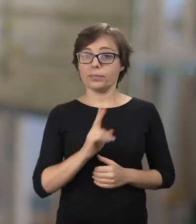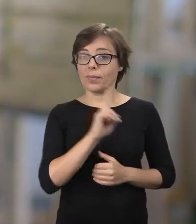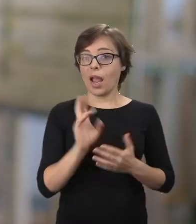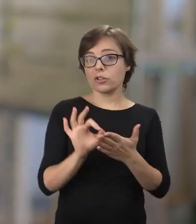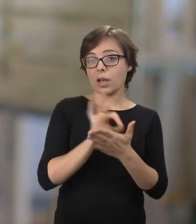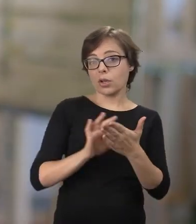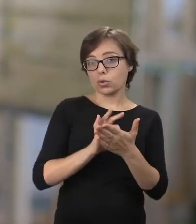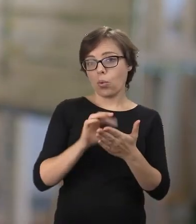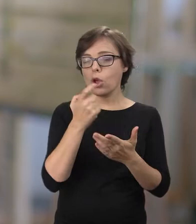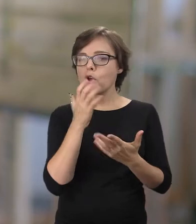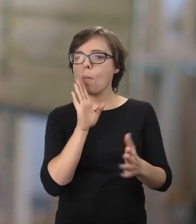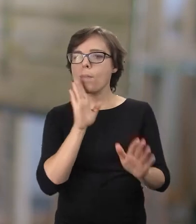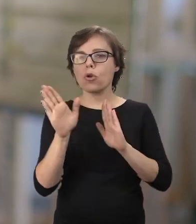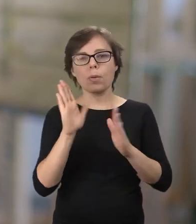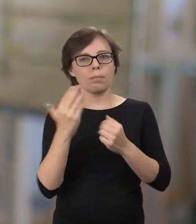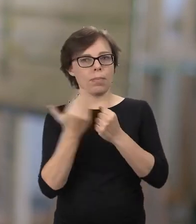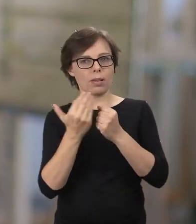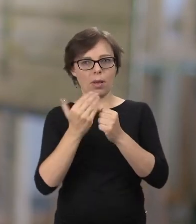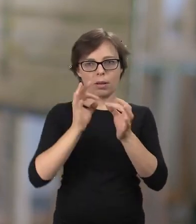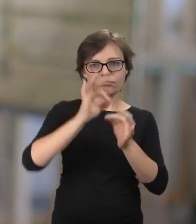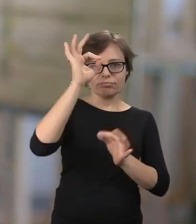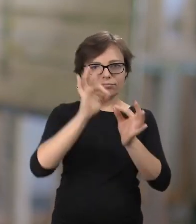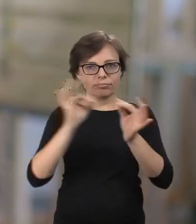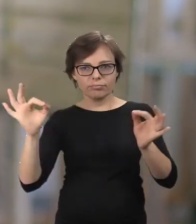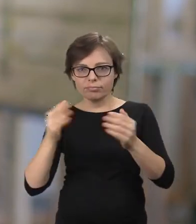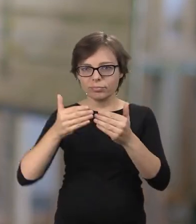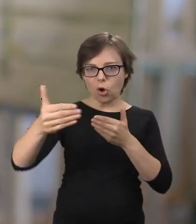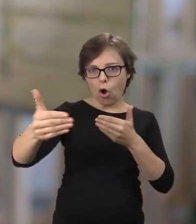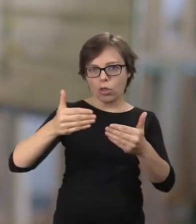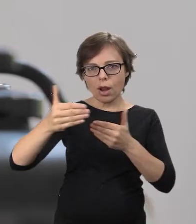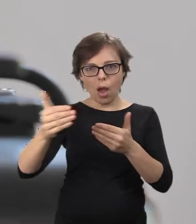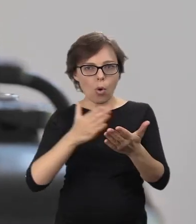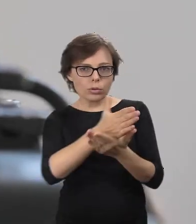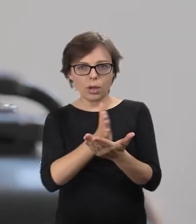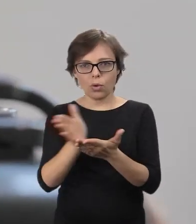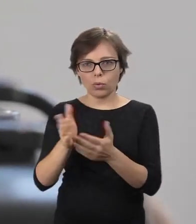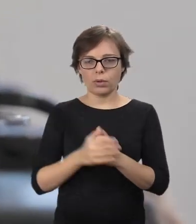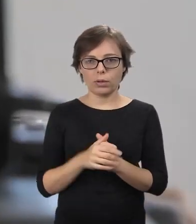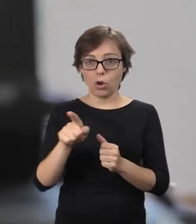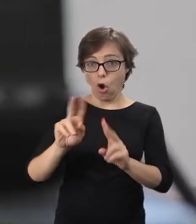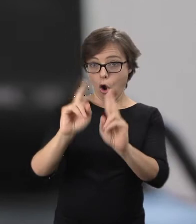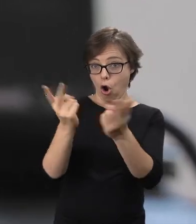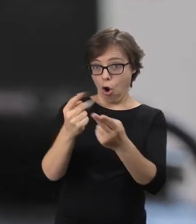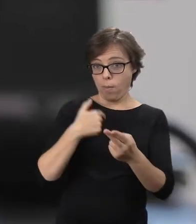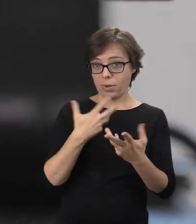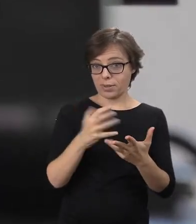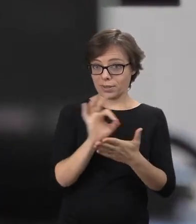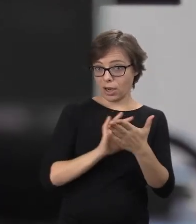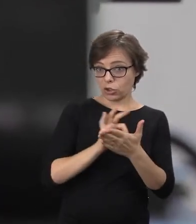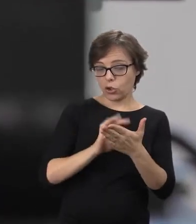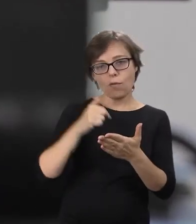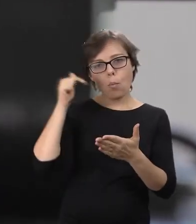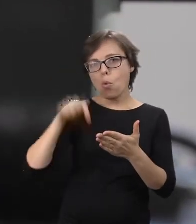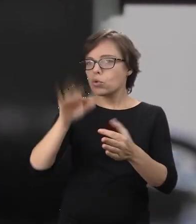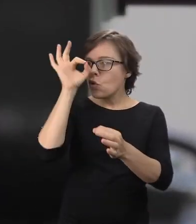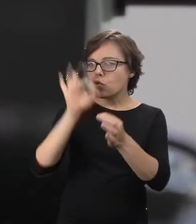Każdy rysunek to rodzaj układów współrzędnych, złożony układ odległości i kierunków. Dobre pomiary naszego obiektu czy